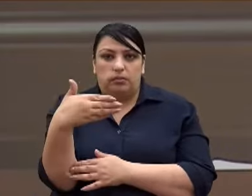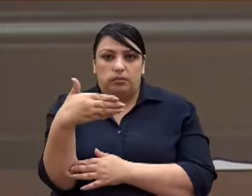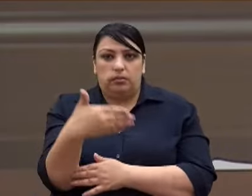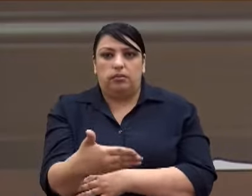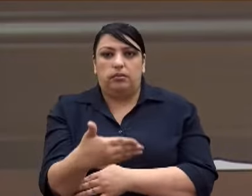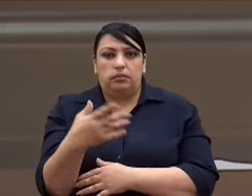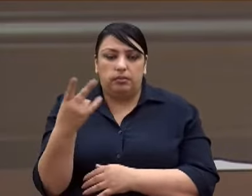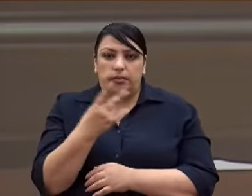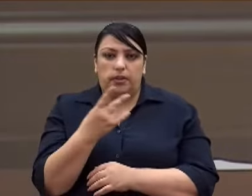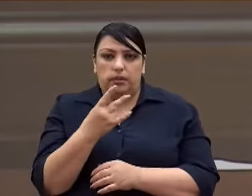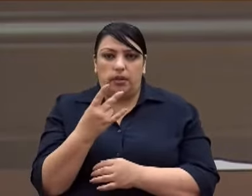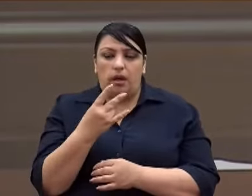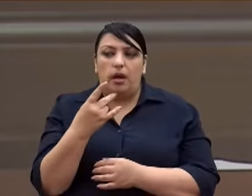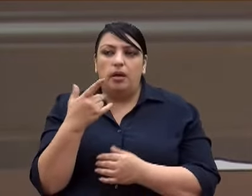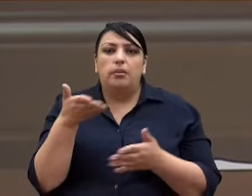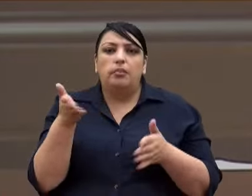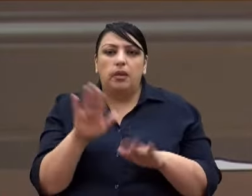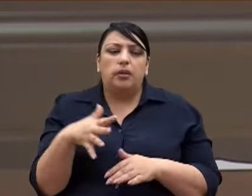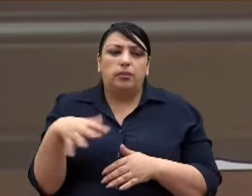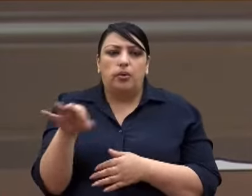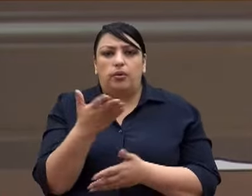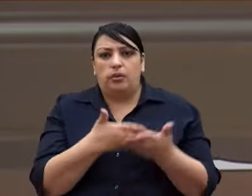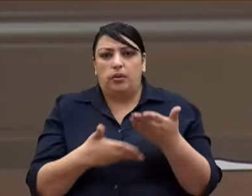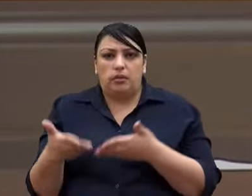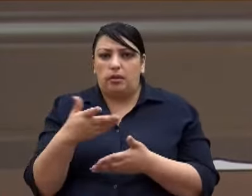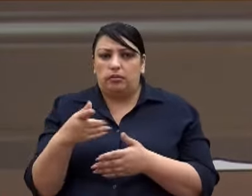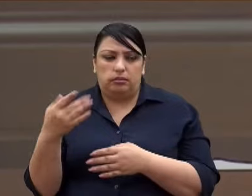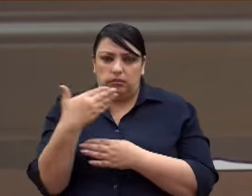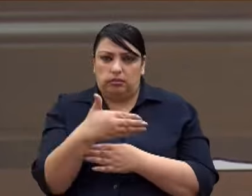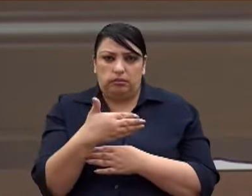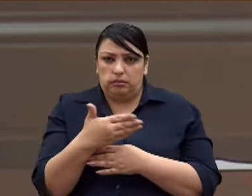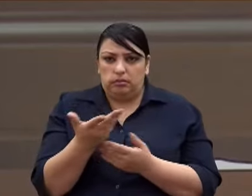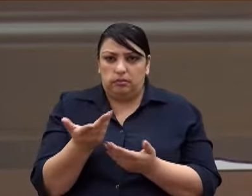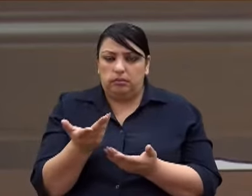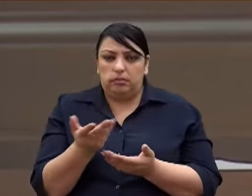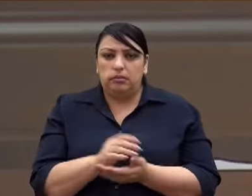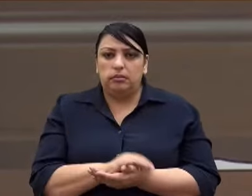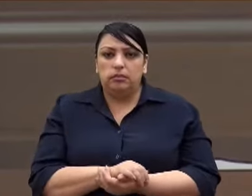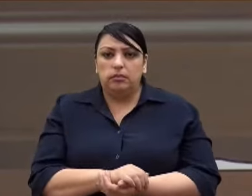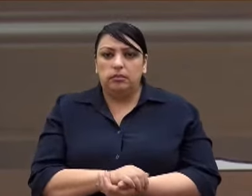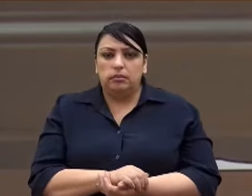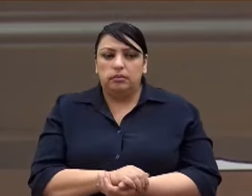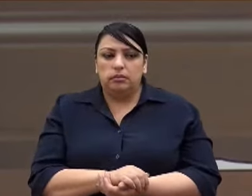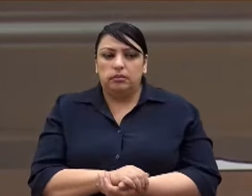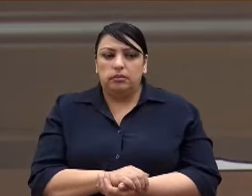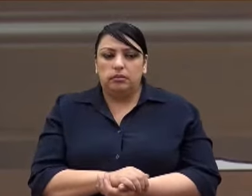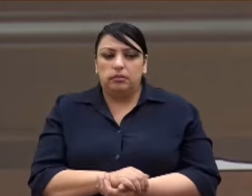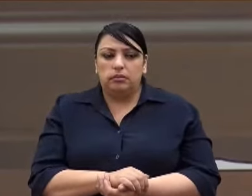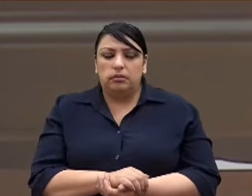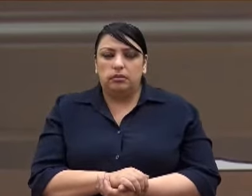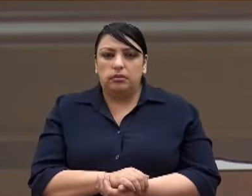պետք է լինի, մնացածը արդեն քննարկումների և դրա լուծումների արդյունքն է։